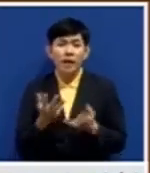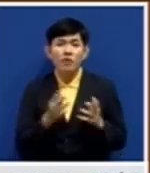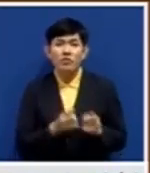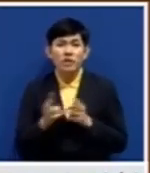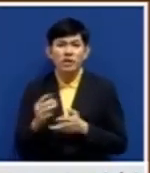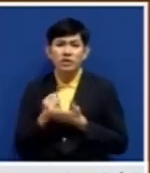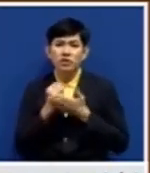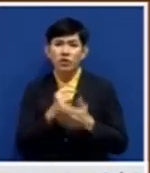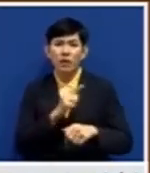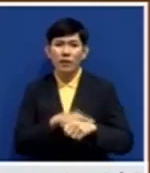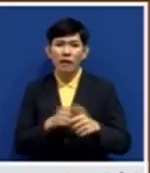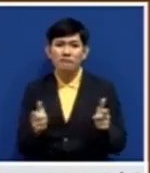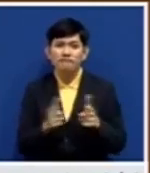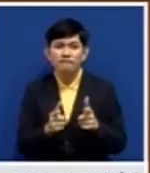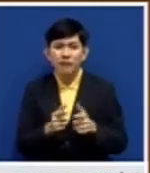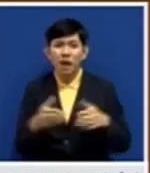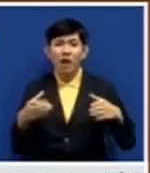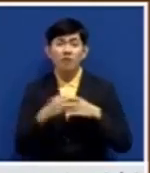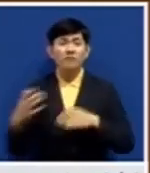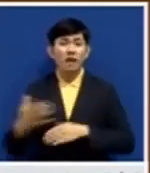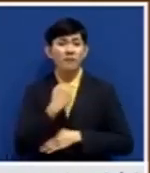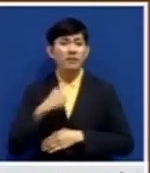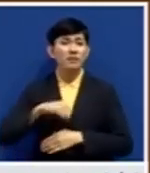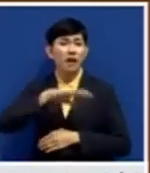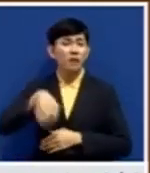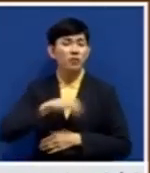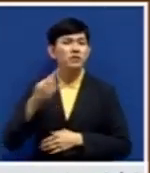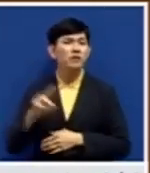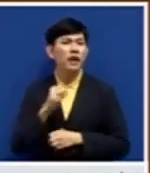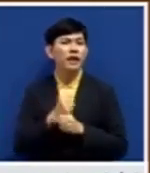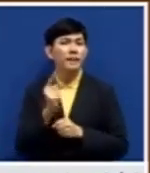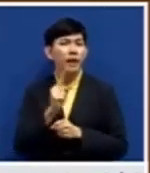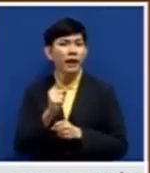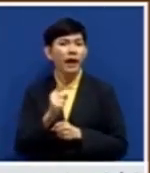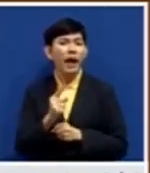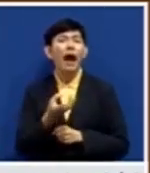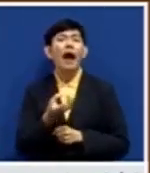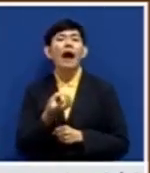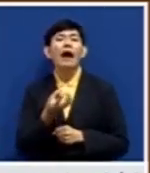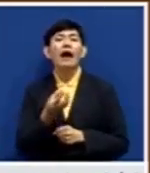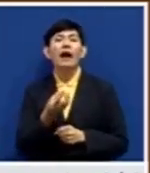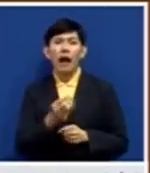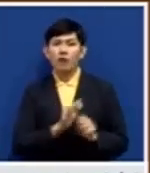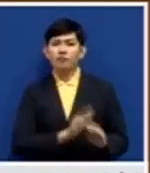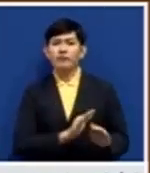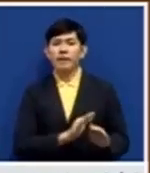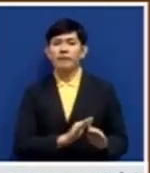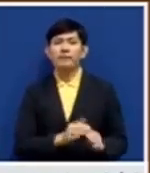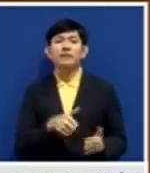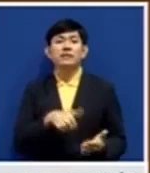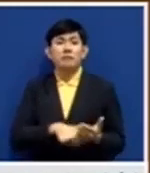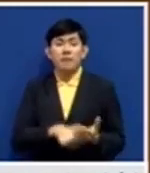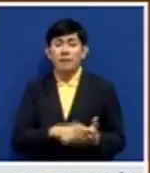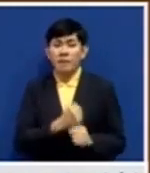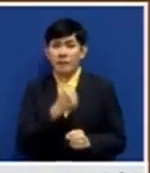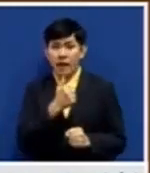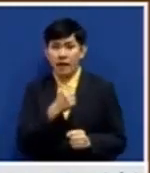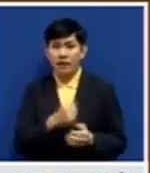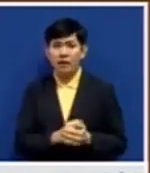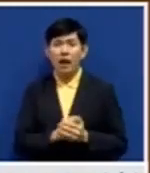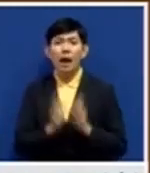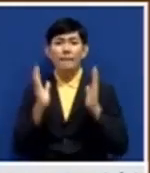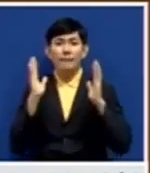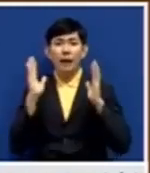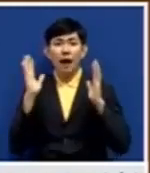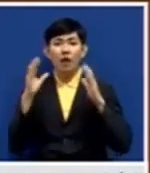าได้ในระยะสั้นทุกพรรคก็ใช้แล้วครับเพราะเพื่อไทยใช้จำนำข้าวทางประชาธิปัตย์ใช้ประกัน